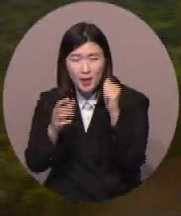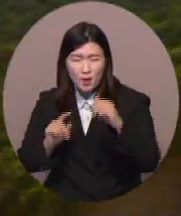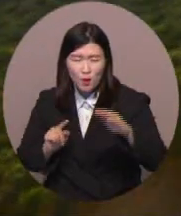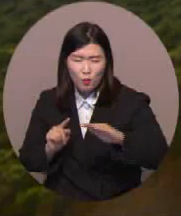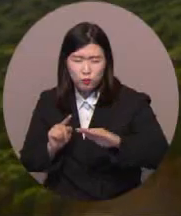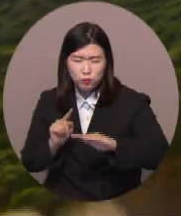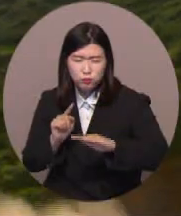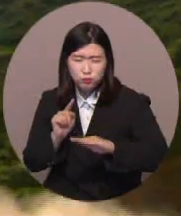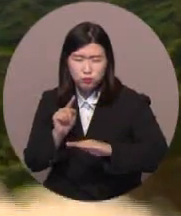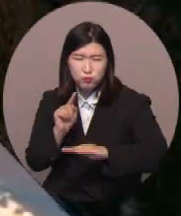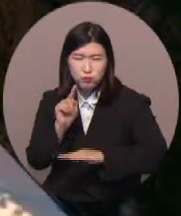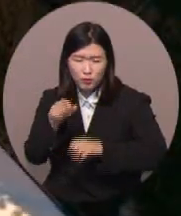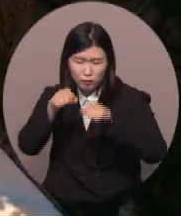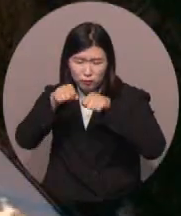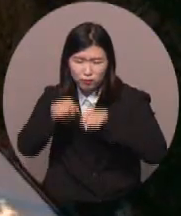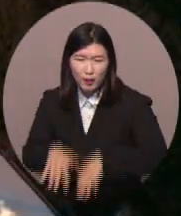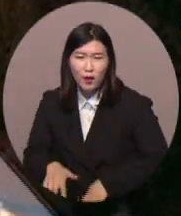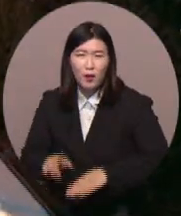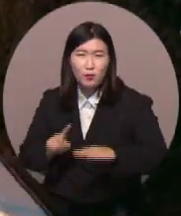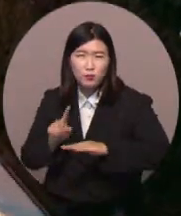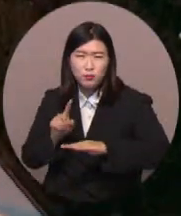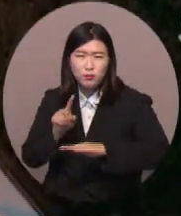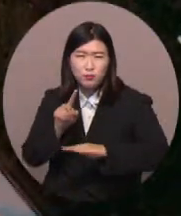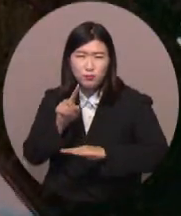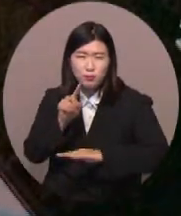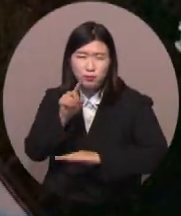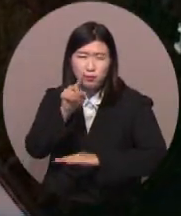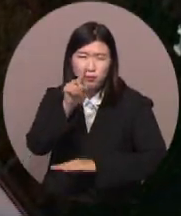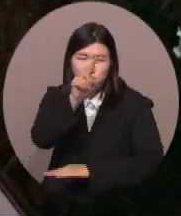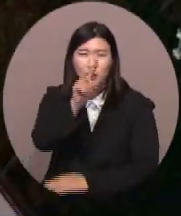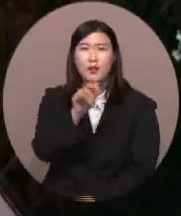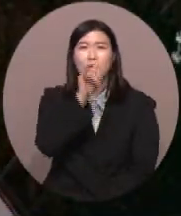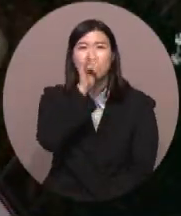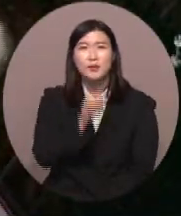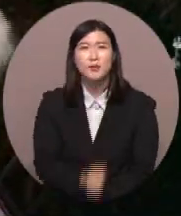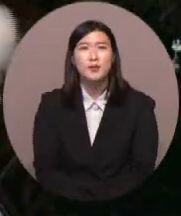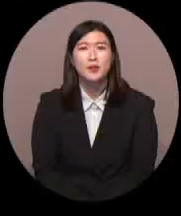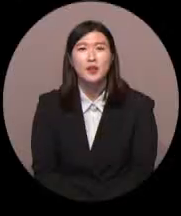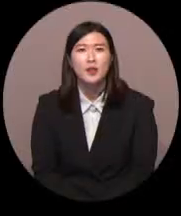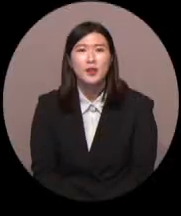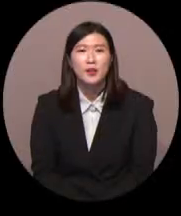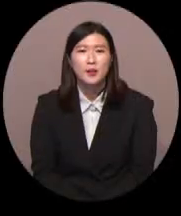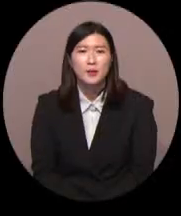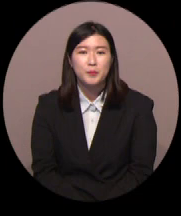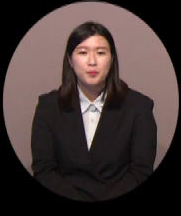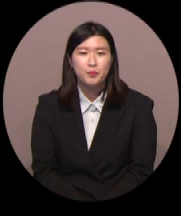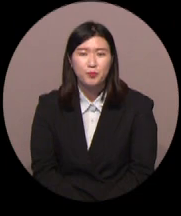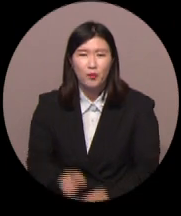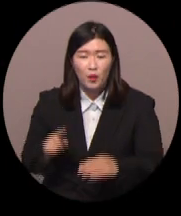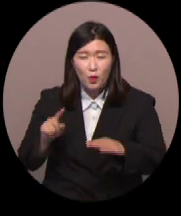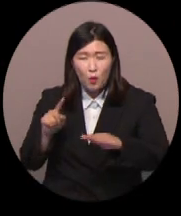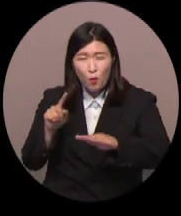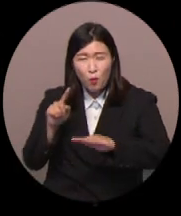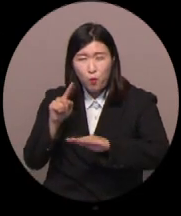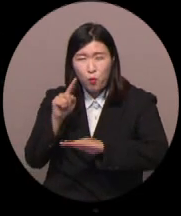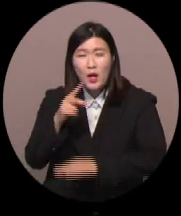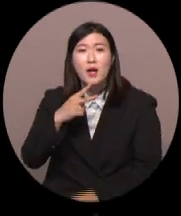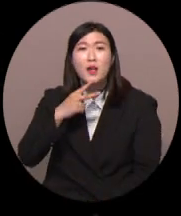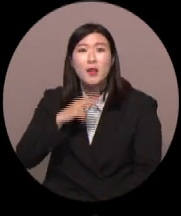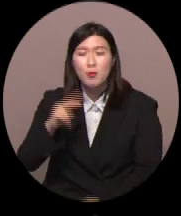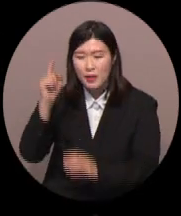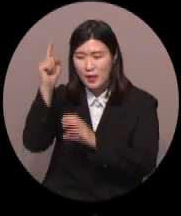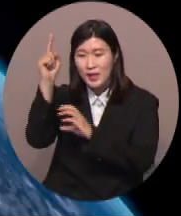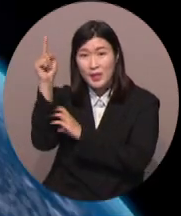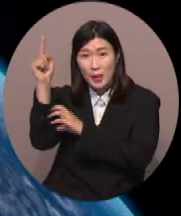풀리고 거대한 불꽃을 내뿜으며 곧장 하늘로 치솟았습니다. 우주로 향한 누리호는 2분 만에